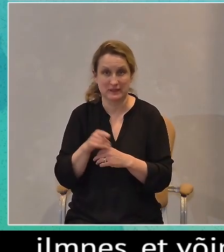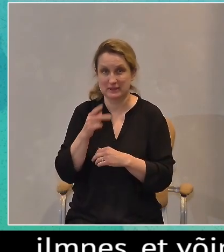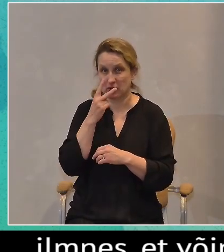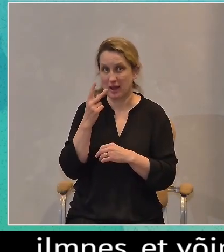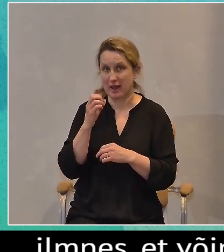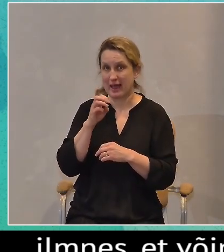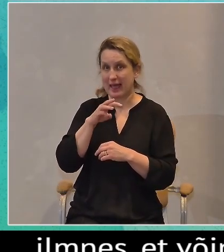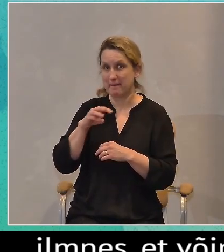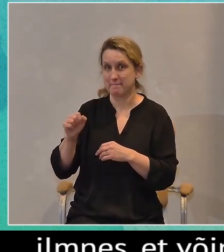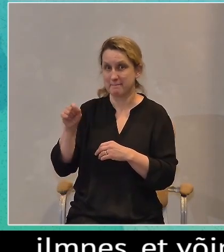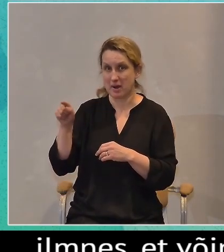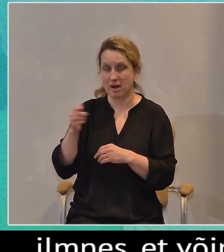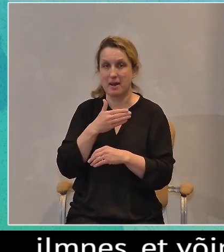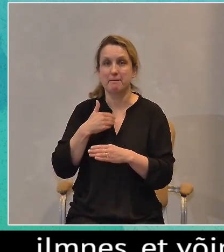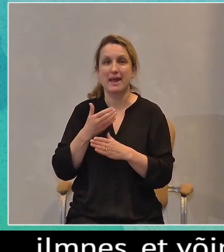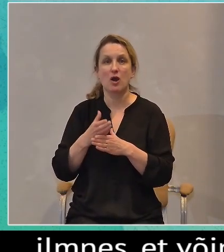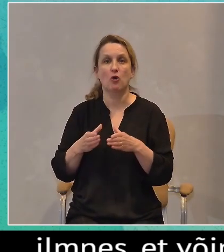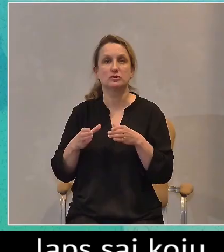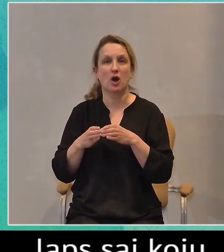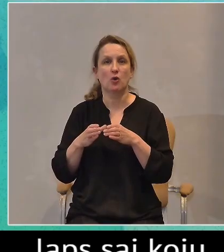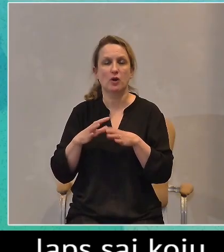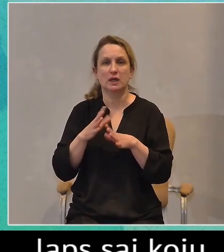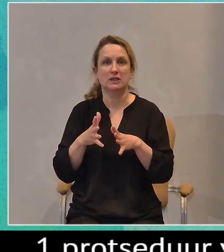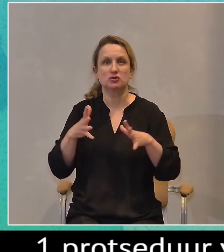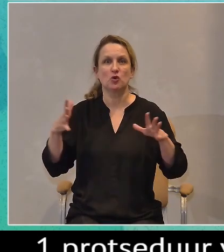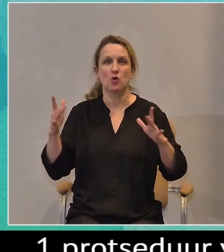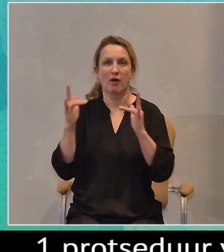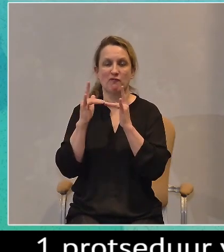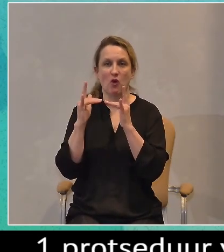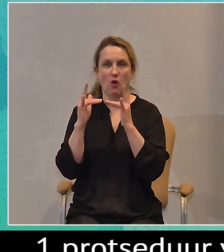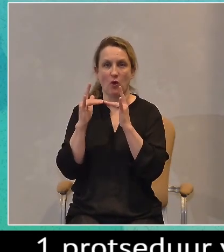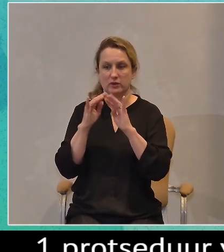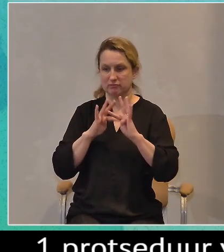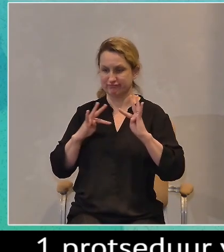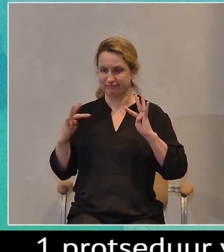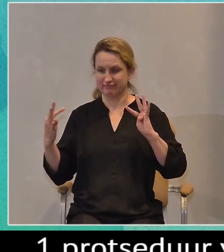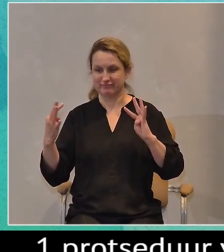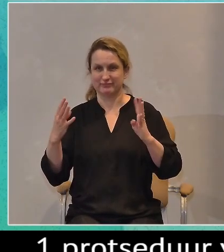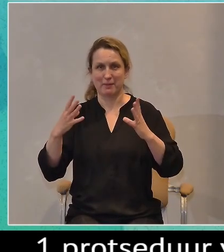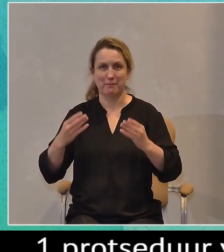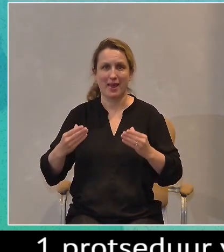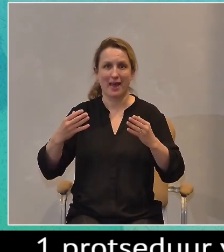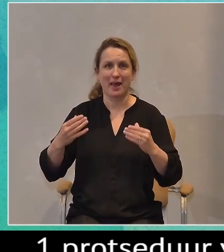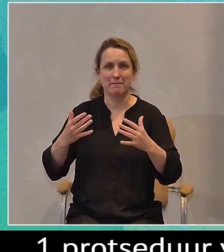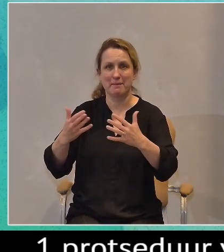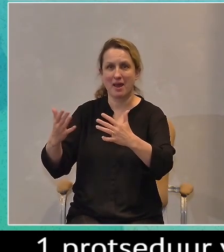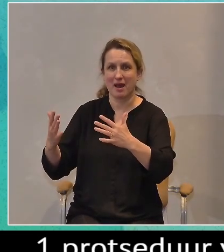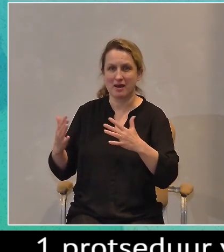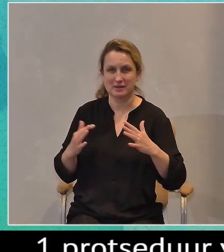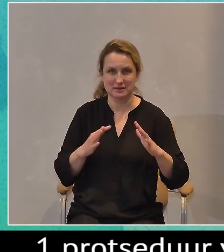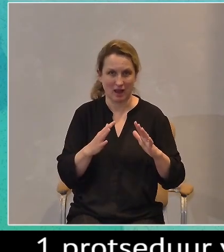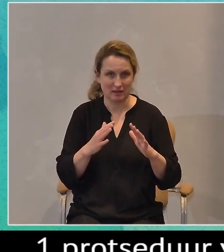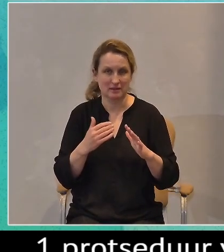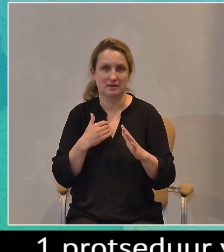emma meie osakonna kõige suuremas voodis, et ümbritsetuna võimalikult pehmetest asjadest tegelikult võiks igati aset